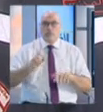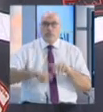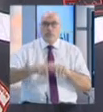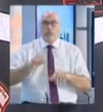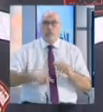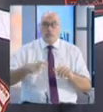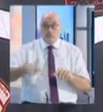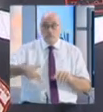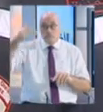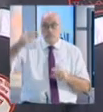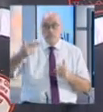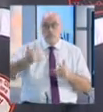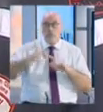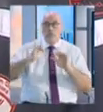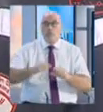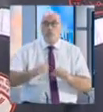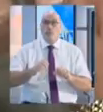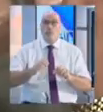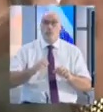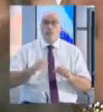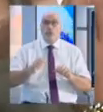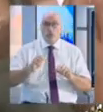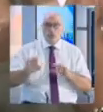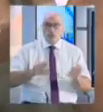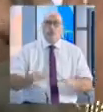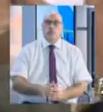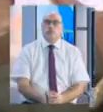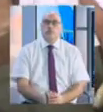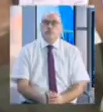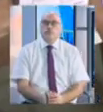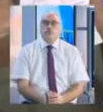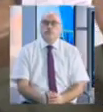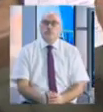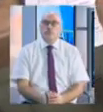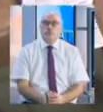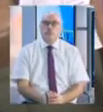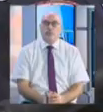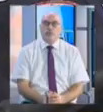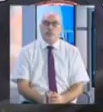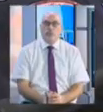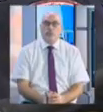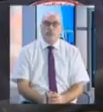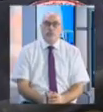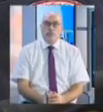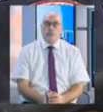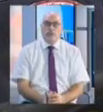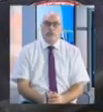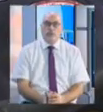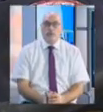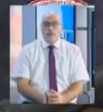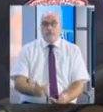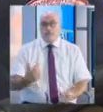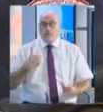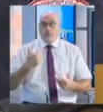ووسائل تسمح بتسيير أي كارثة كانت. نحن هنا مجندون وساهرون ليلا